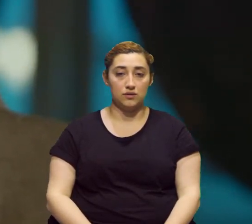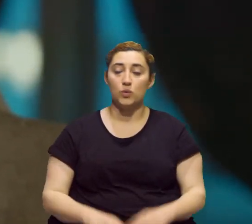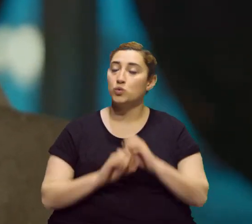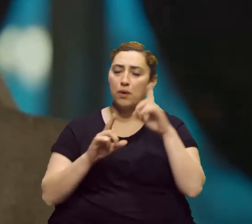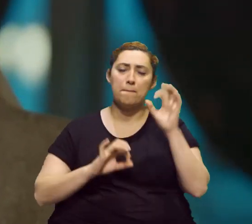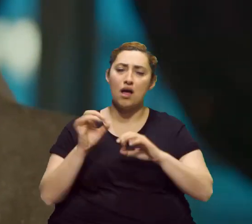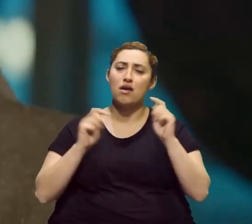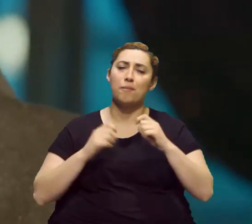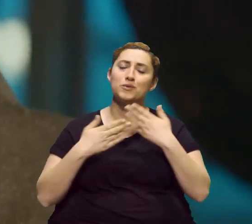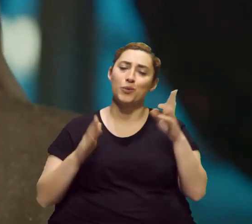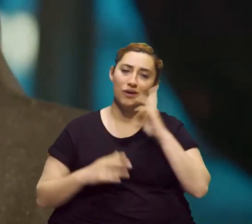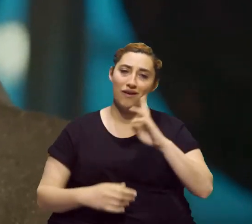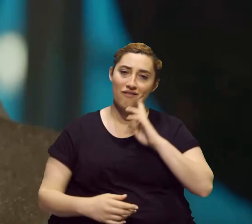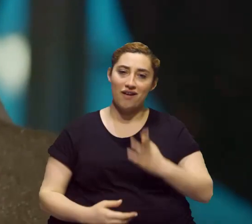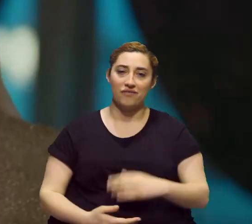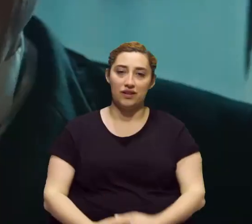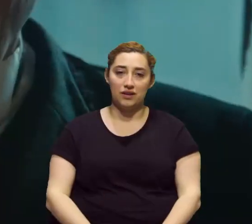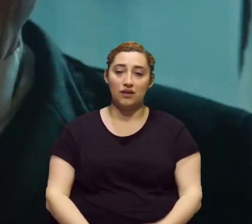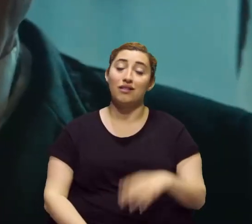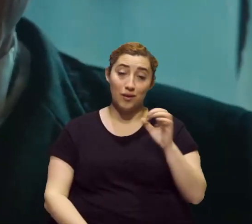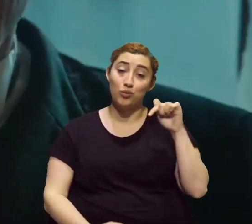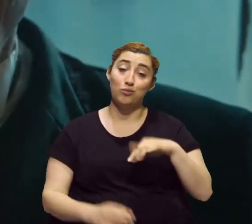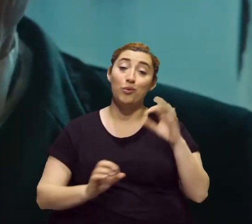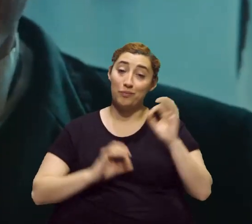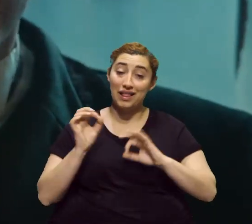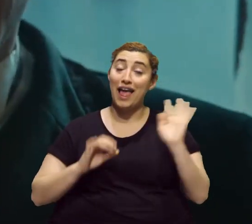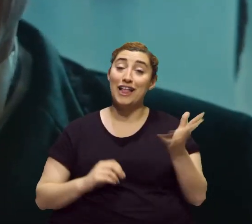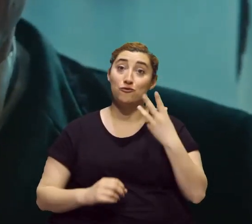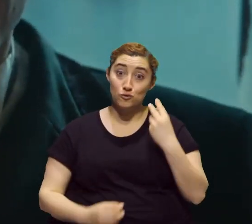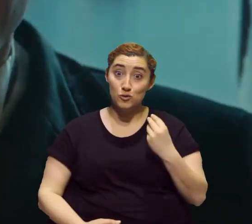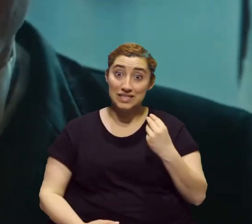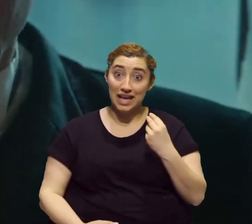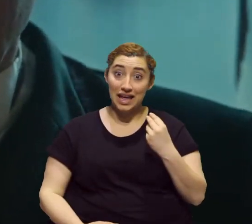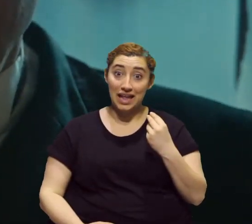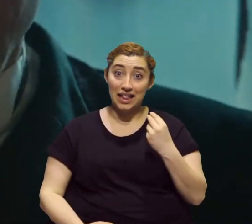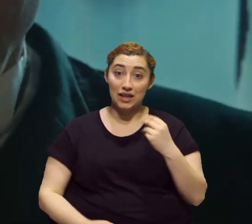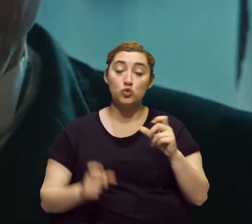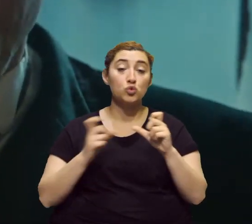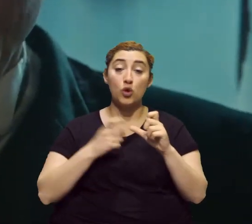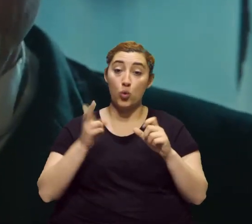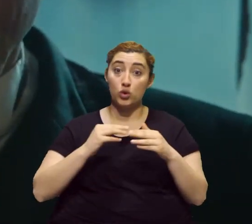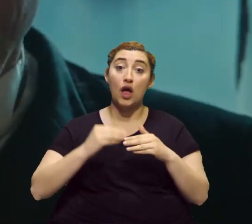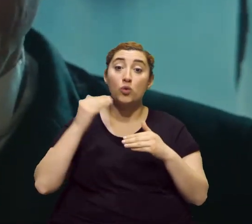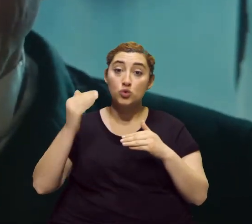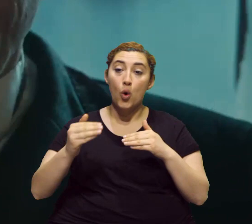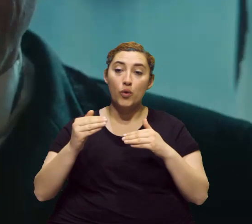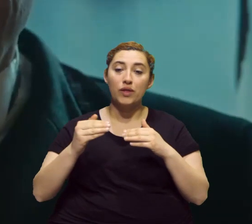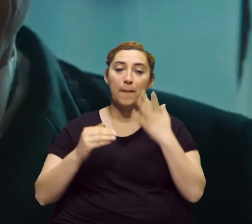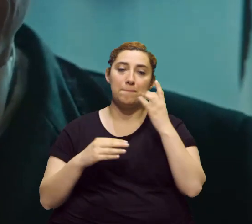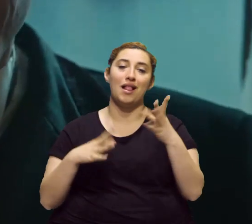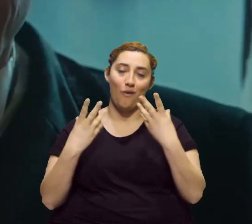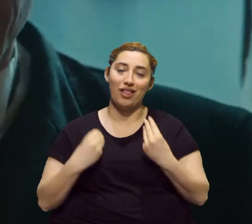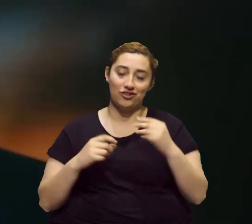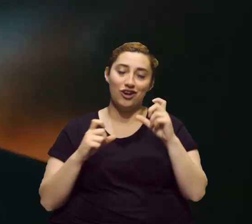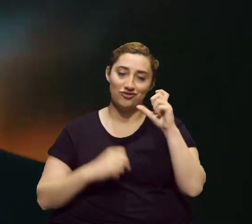Muhteşem bir plan hazırlamışsınız Yüce Efendi. Tabii bu planın en güzel tarafı Sultan öldükten sonra ortaya